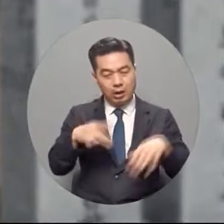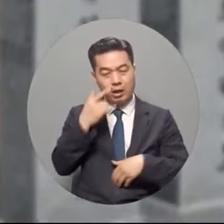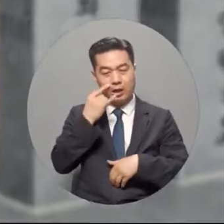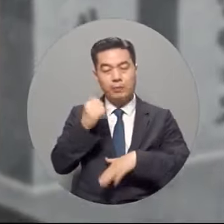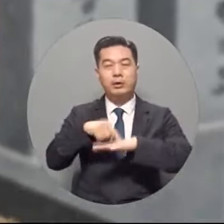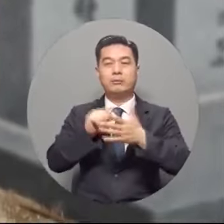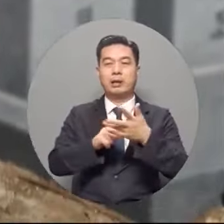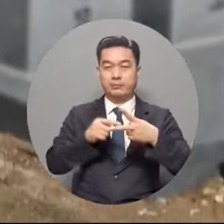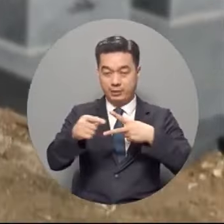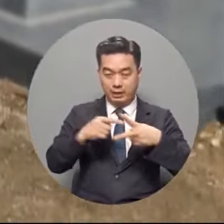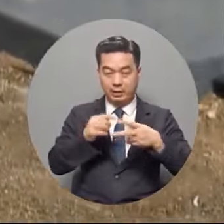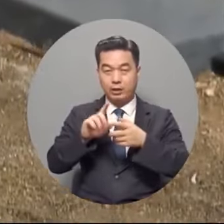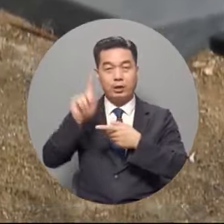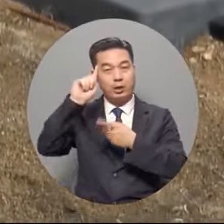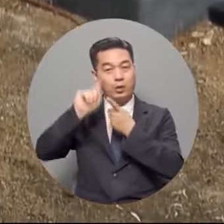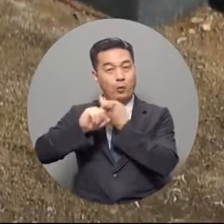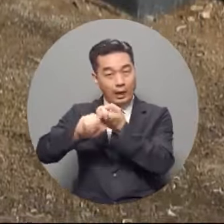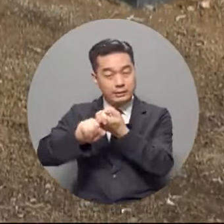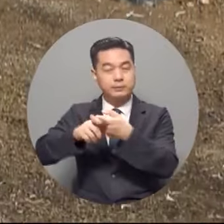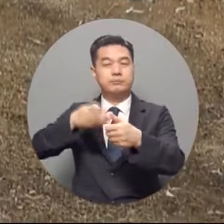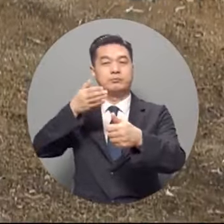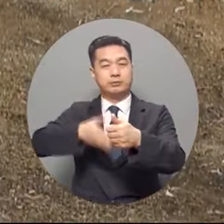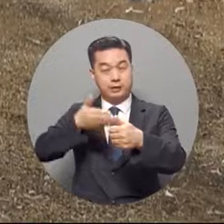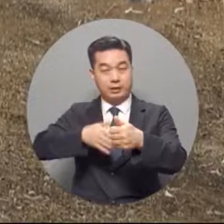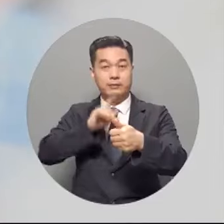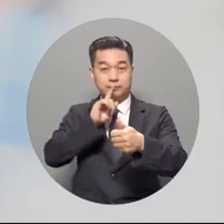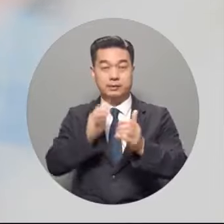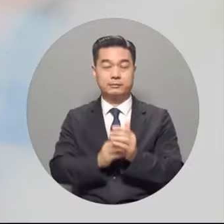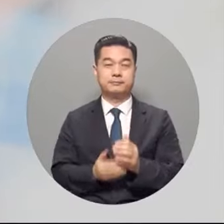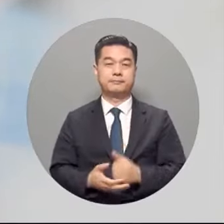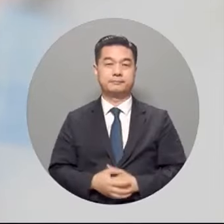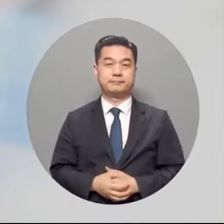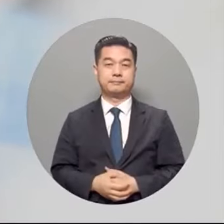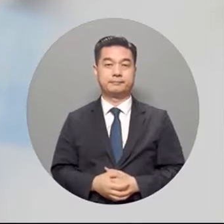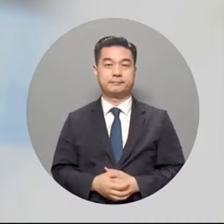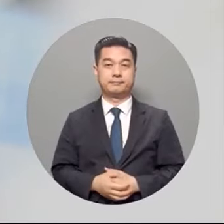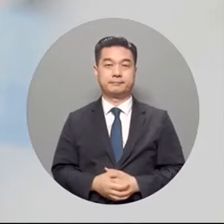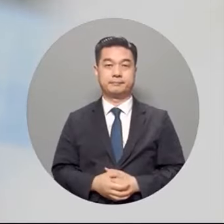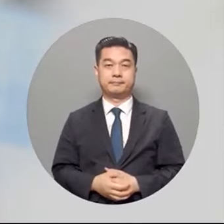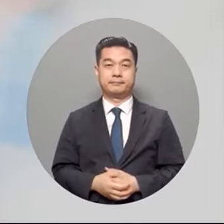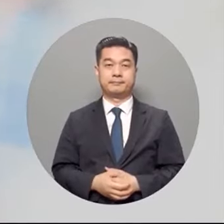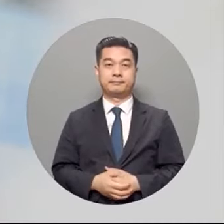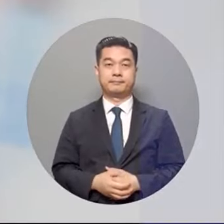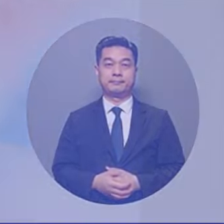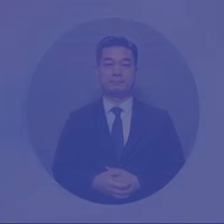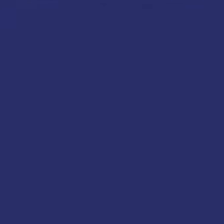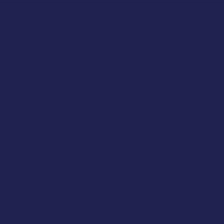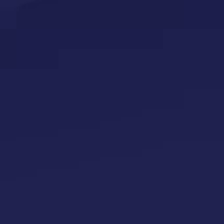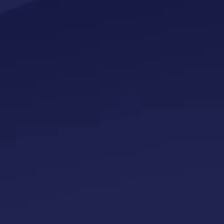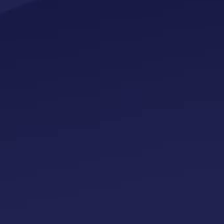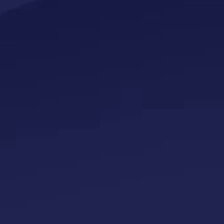관심 부탁드린다 이례적인 부탁을 했습니다 MBC 뉴스 이도입니다